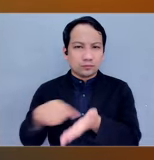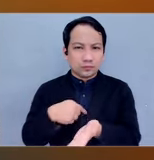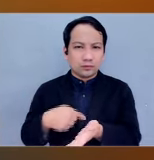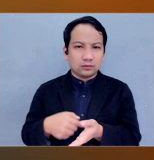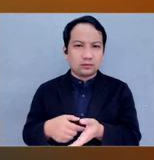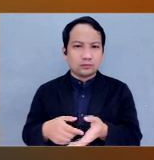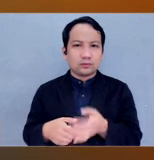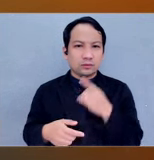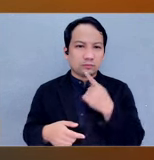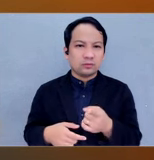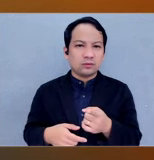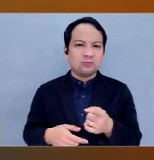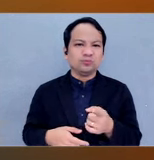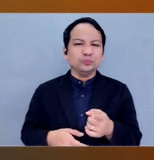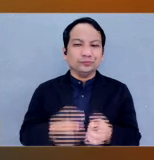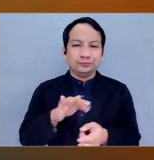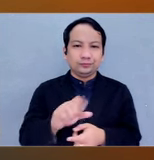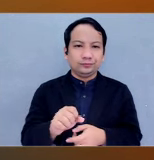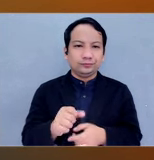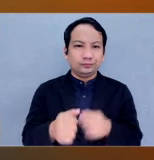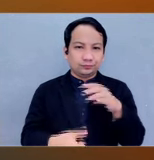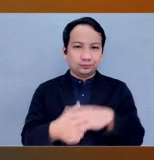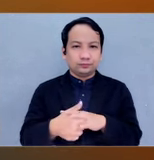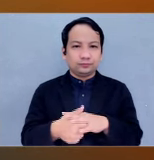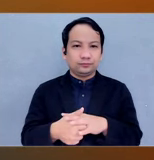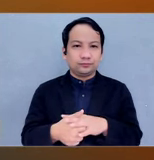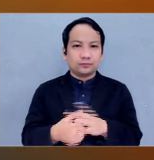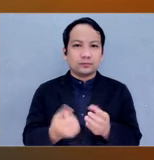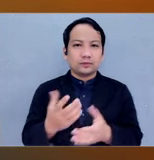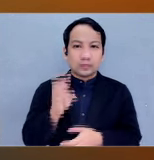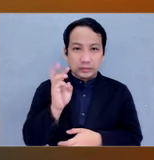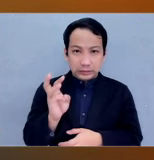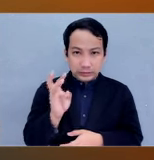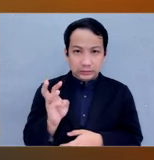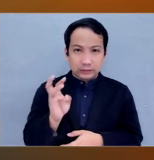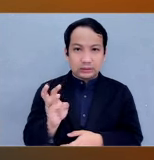sa pistol. Yung appearance fee niya po, 60,000.